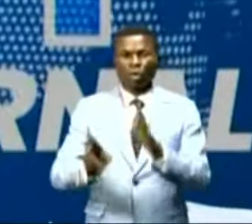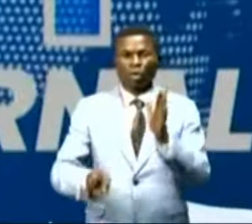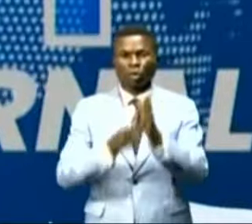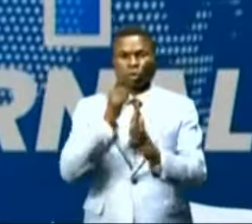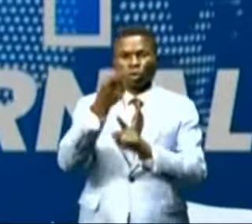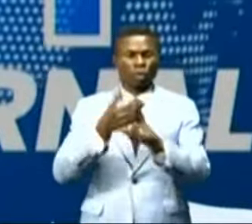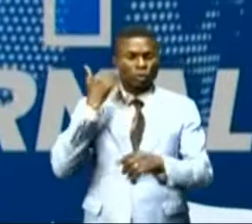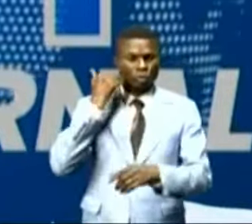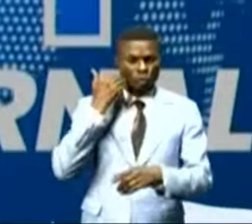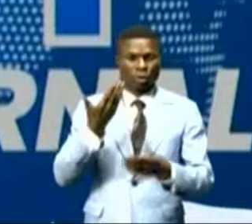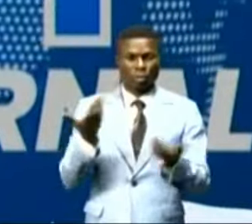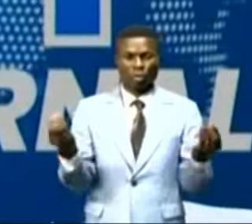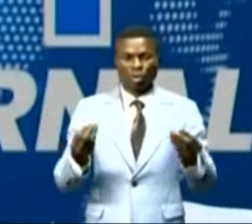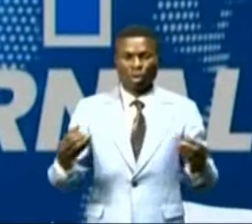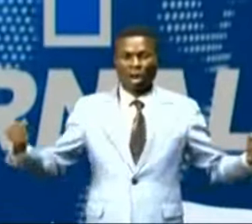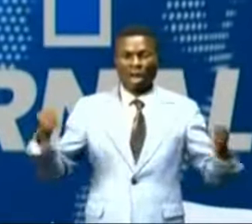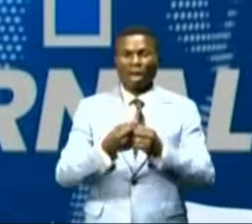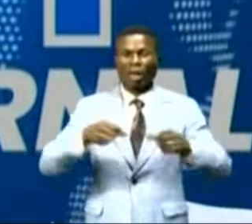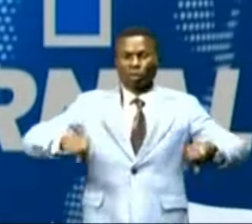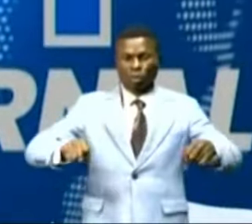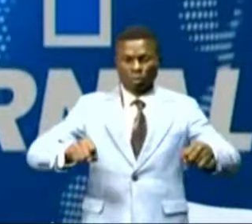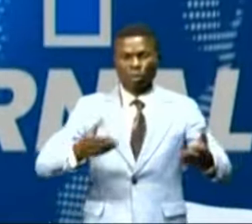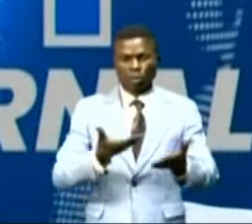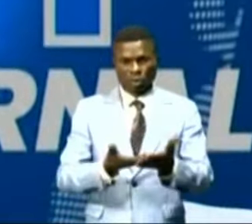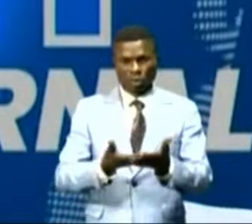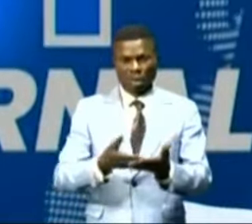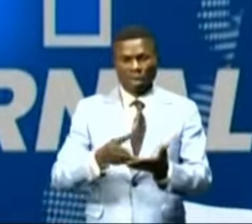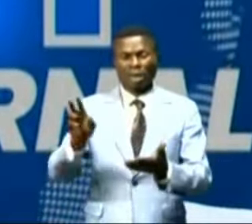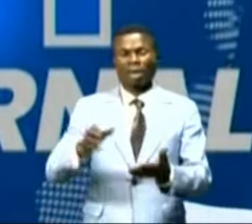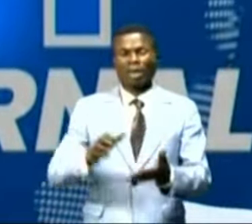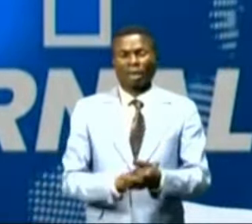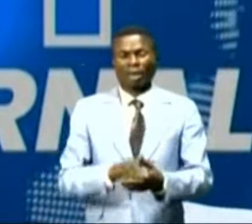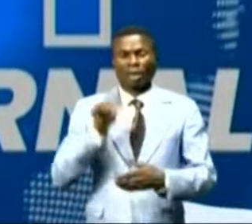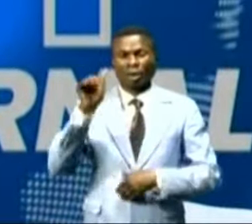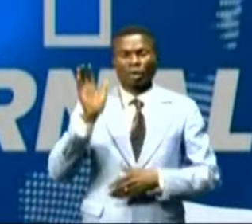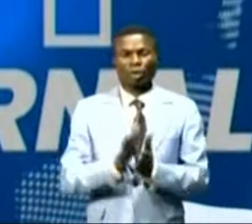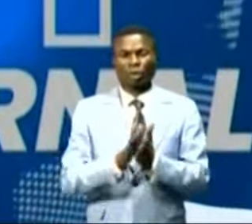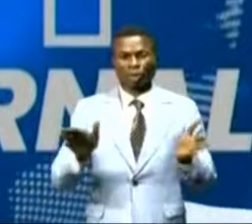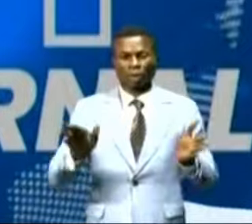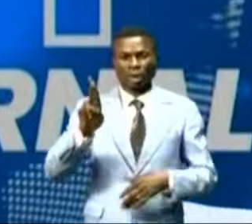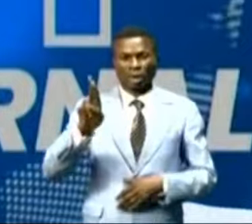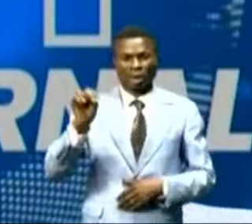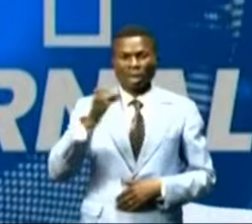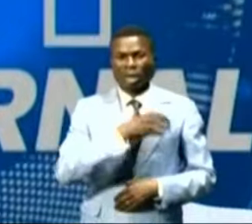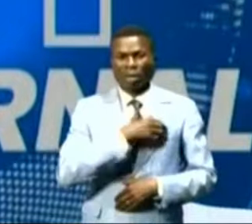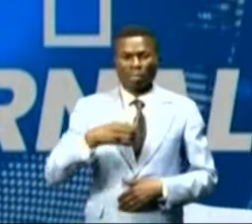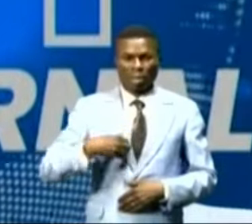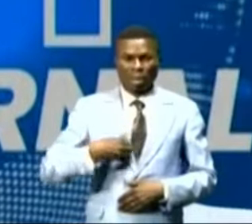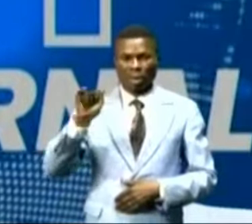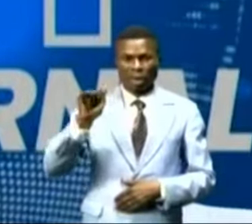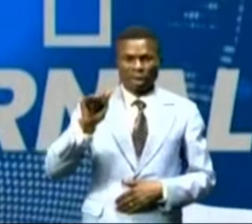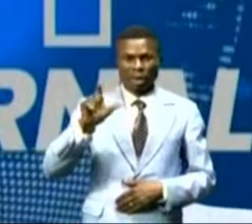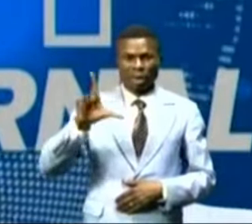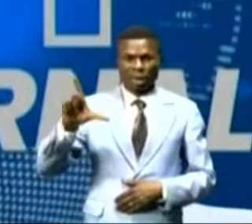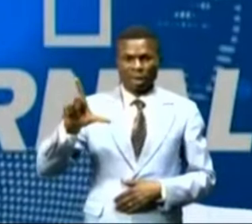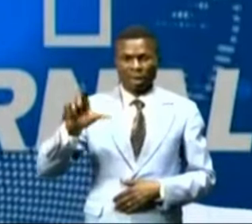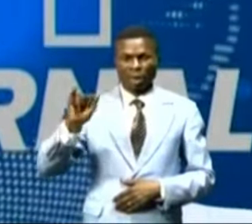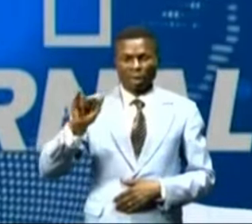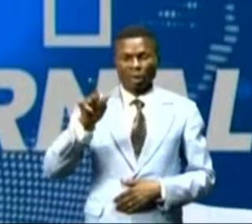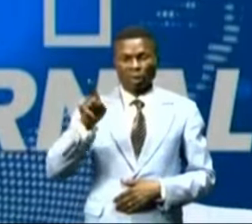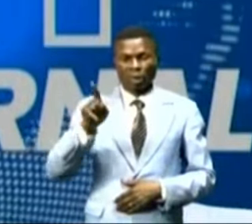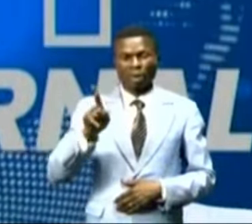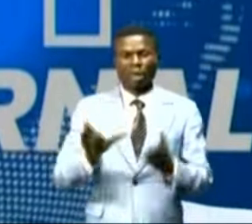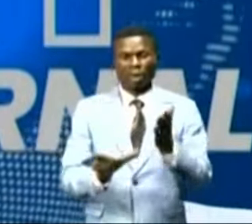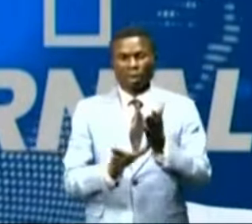de suite d'un accident de circulation. Le directeur général de la RTNC, Sylvie Elengue-Niembo, accompagné du directeur général